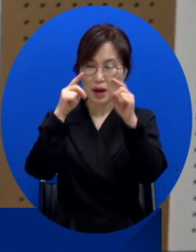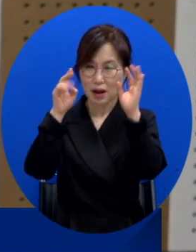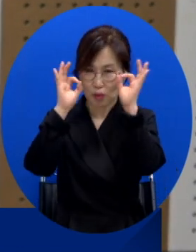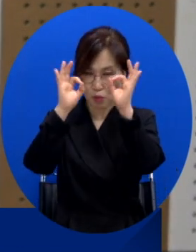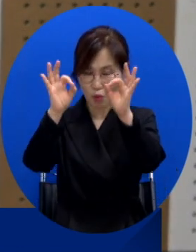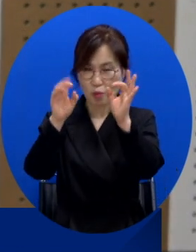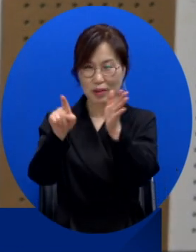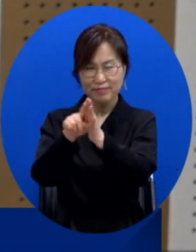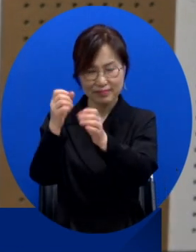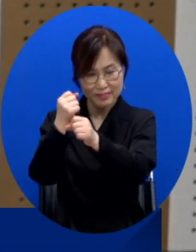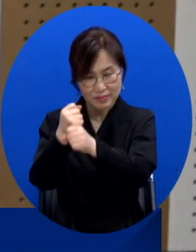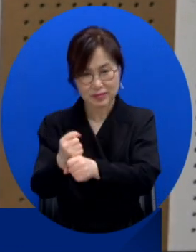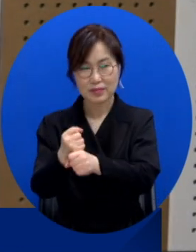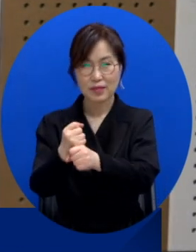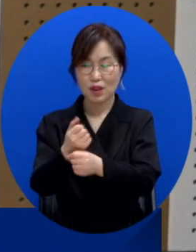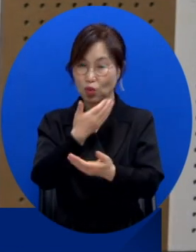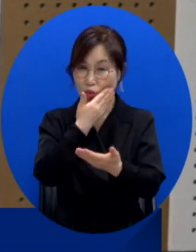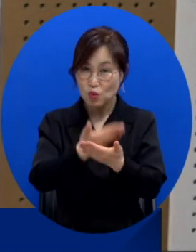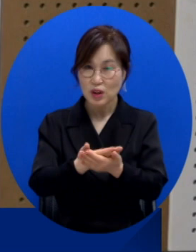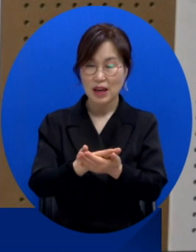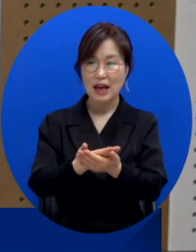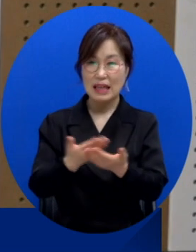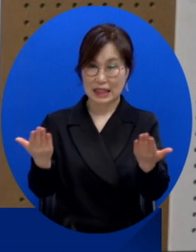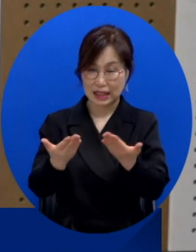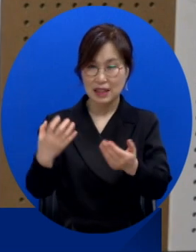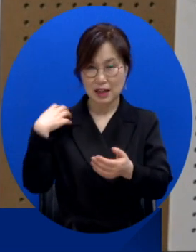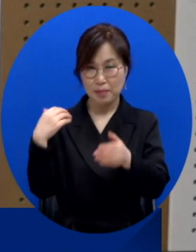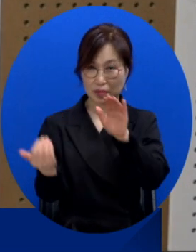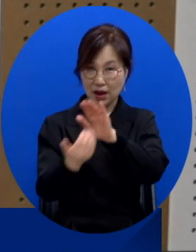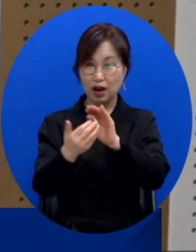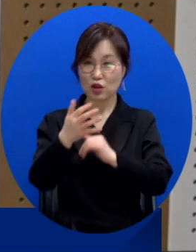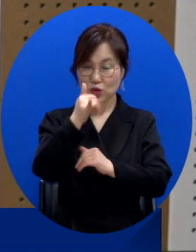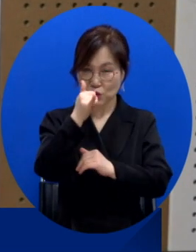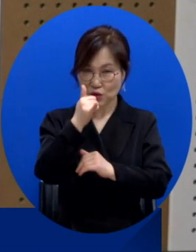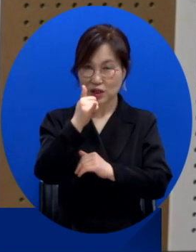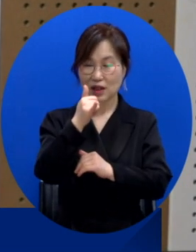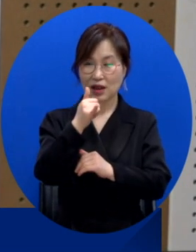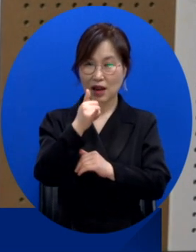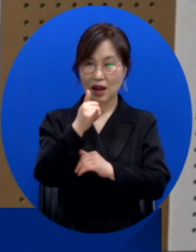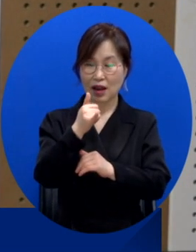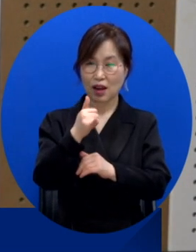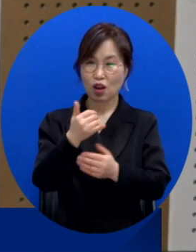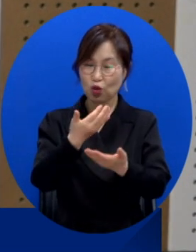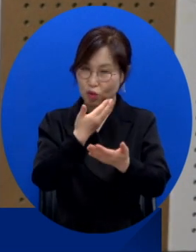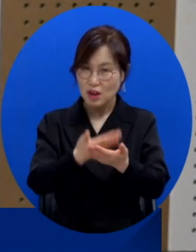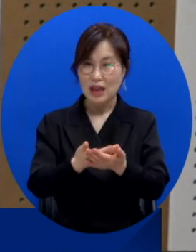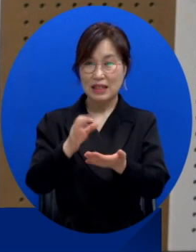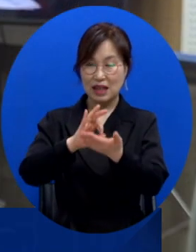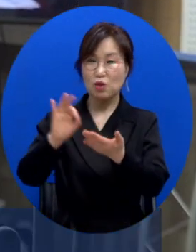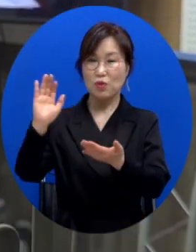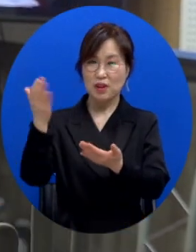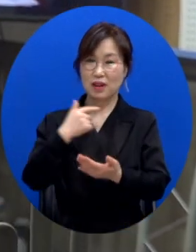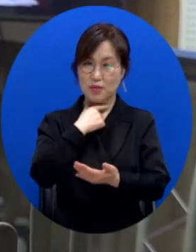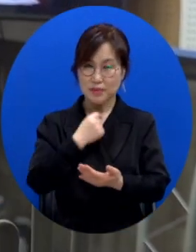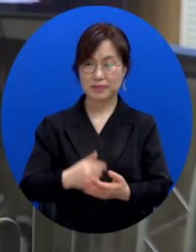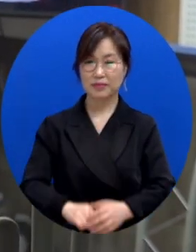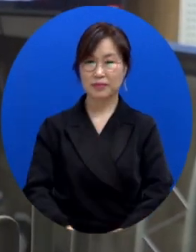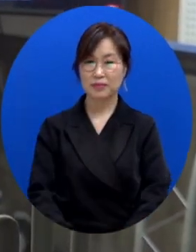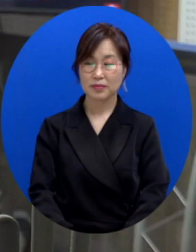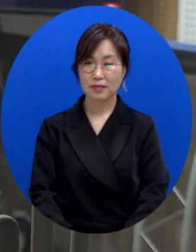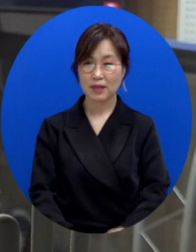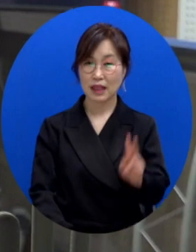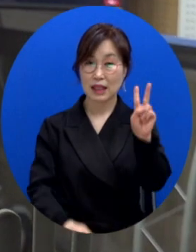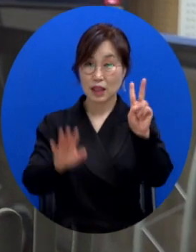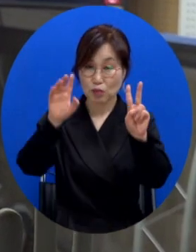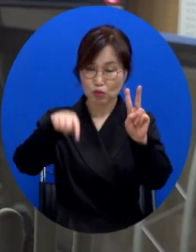의지하며 귀한 사역을 잘 감당할 수 있도록 귀하게 사용하여 주실 줄 믿습니다. 2부